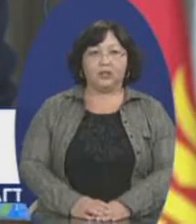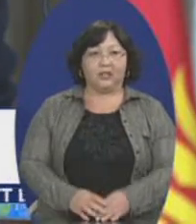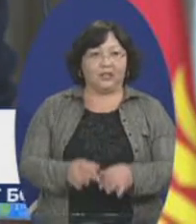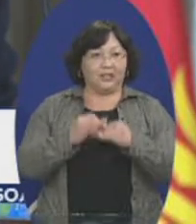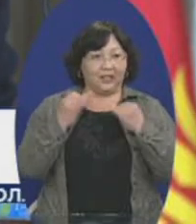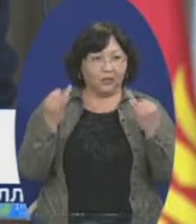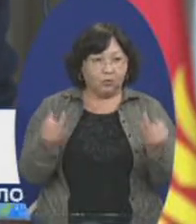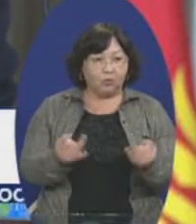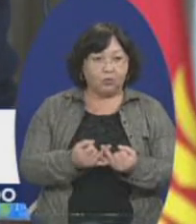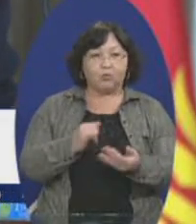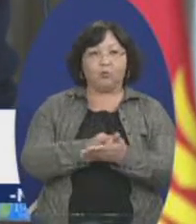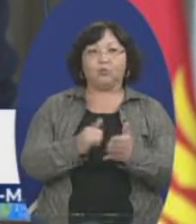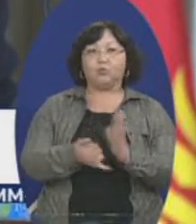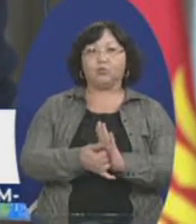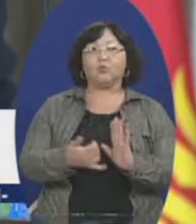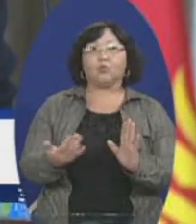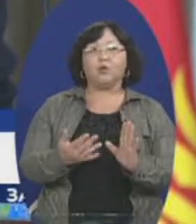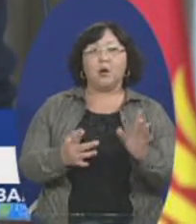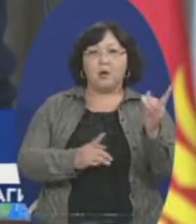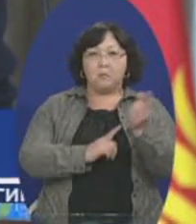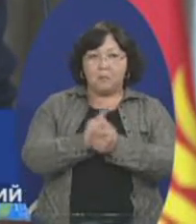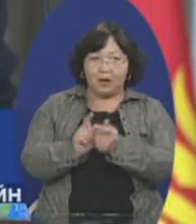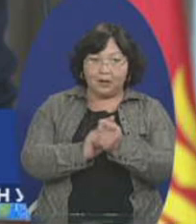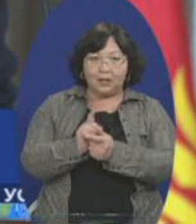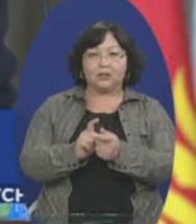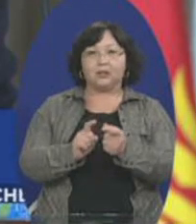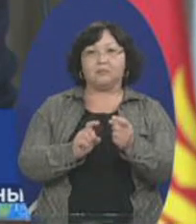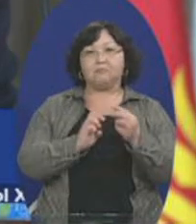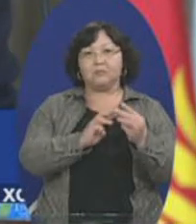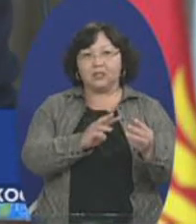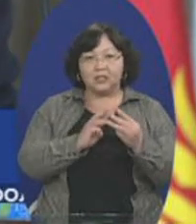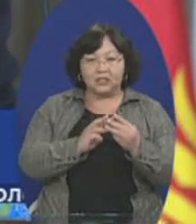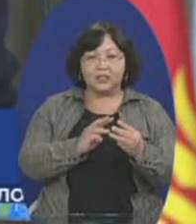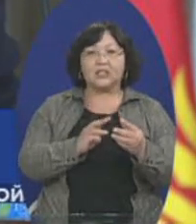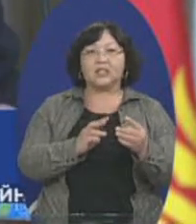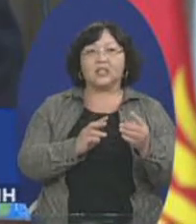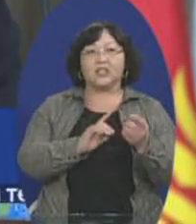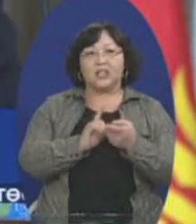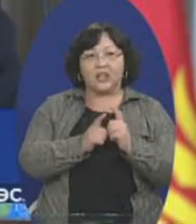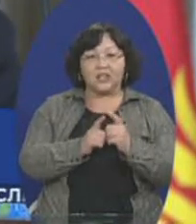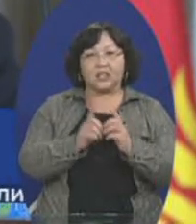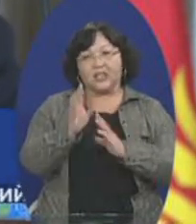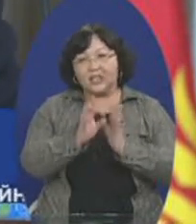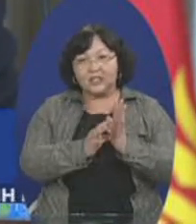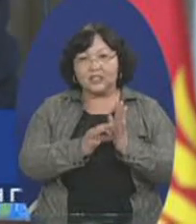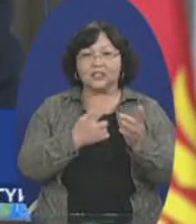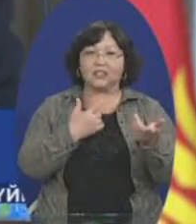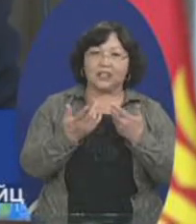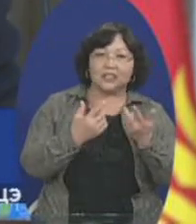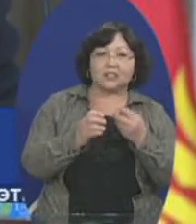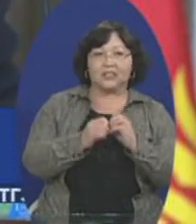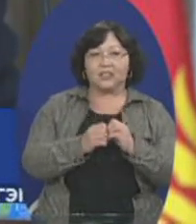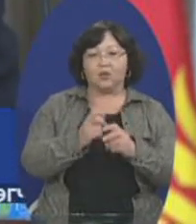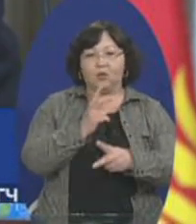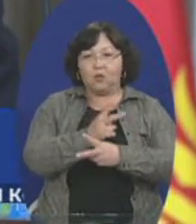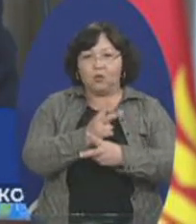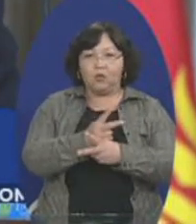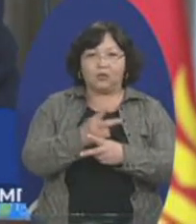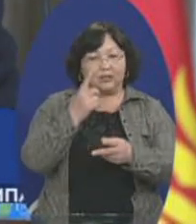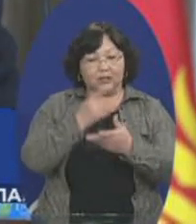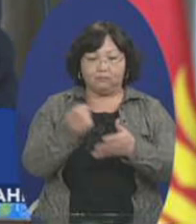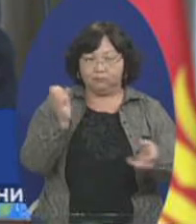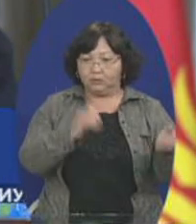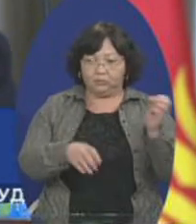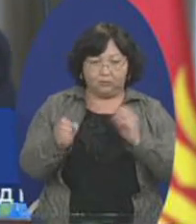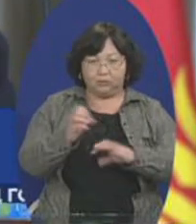парле гэдэг маргалдах мэтгэлцэх хилэлцэх хэрэлдэх гэсэн утгатай үг. Тэгжээж л хууль тогтоож олон өнцгөр олон төлөөлөл олон улс төрийн